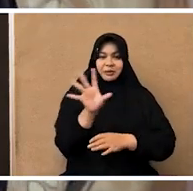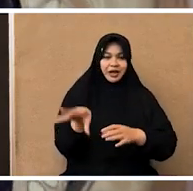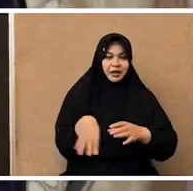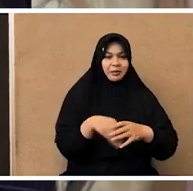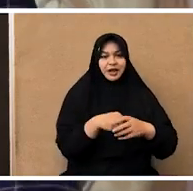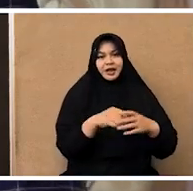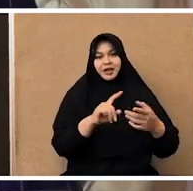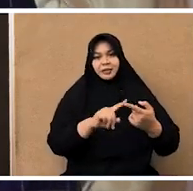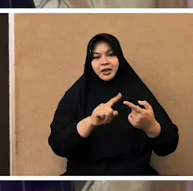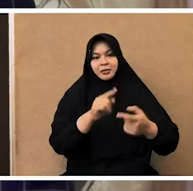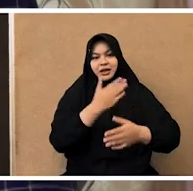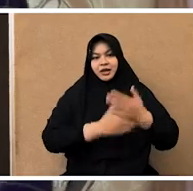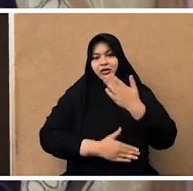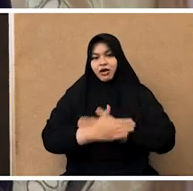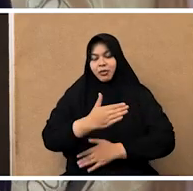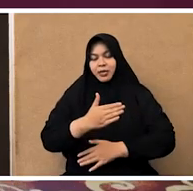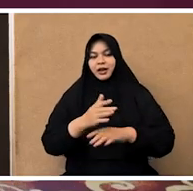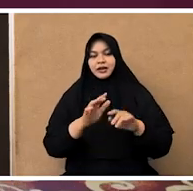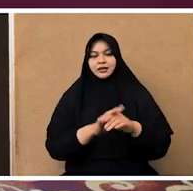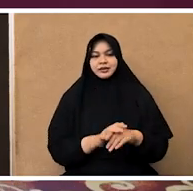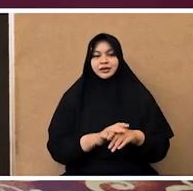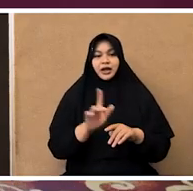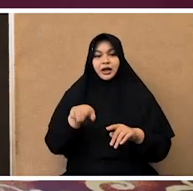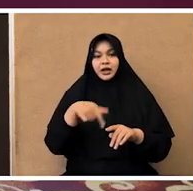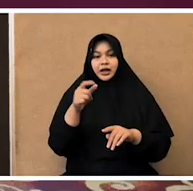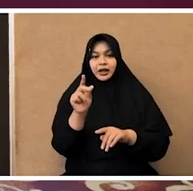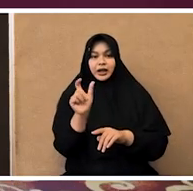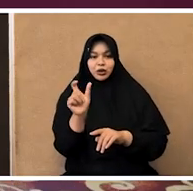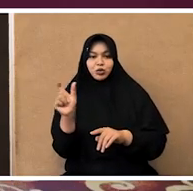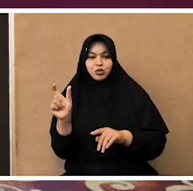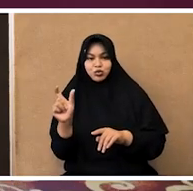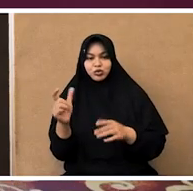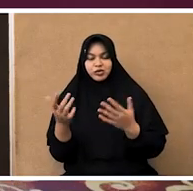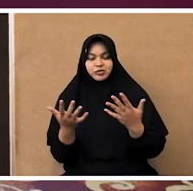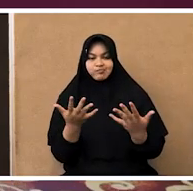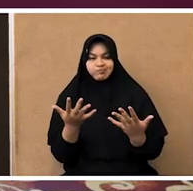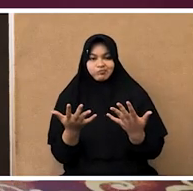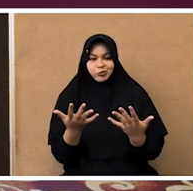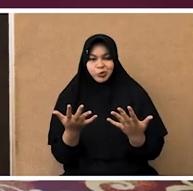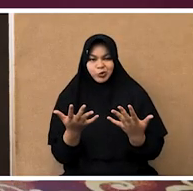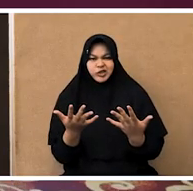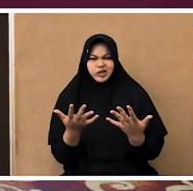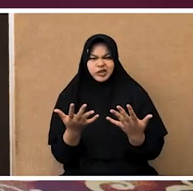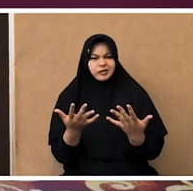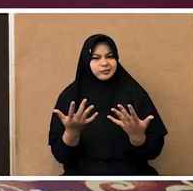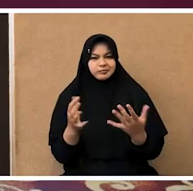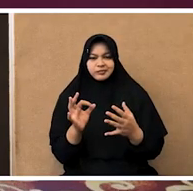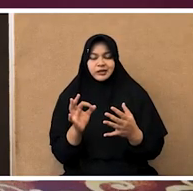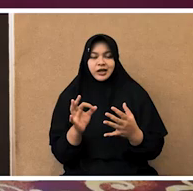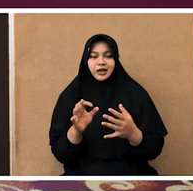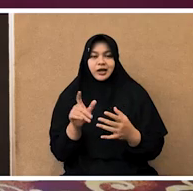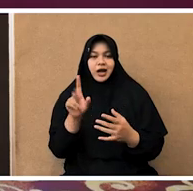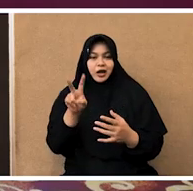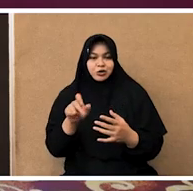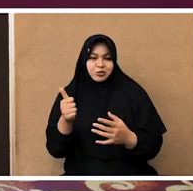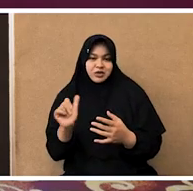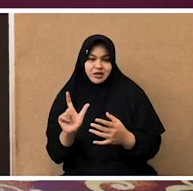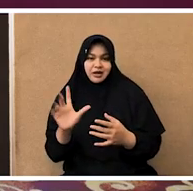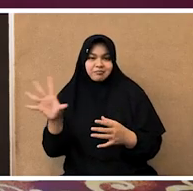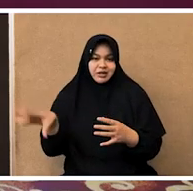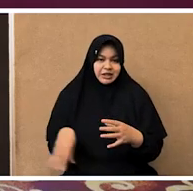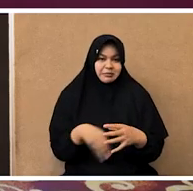teman-teman difabel ya Sehingga RUU ini akan lebih dan akan lebih